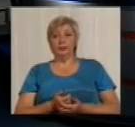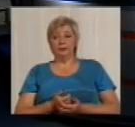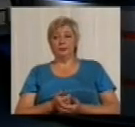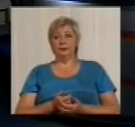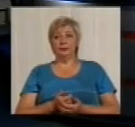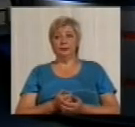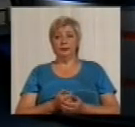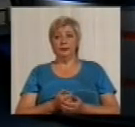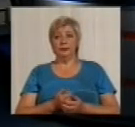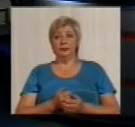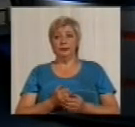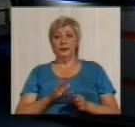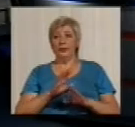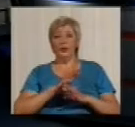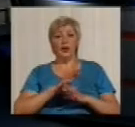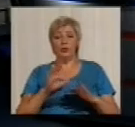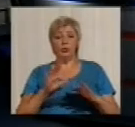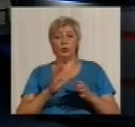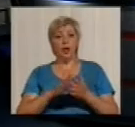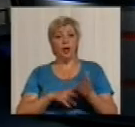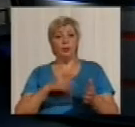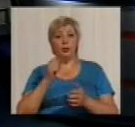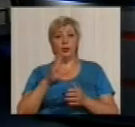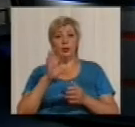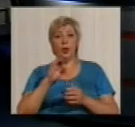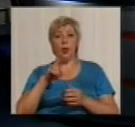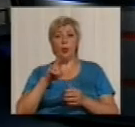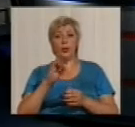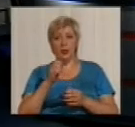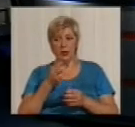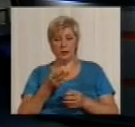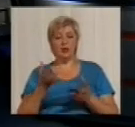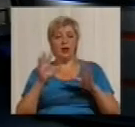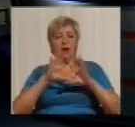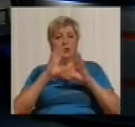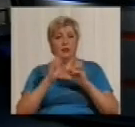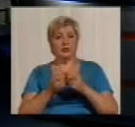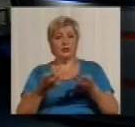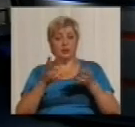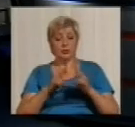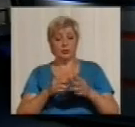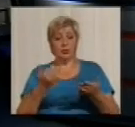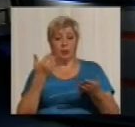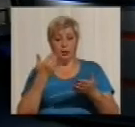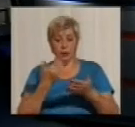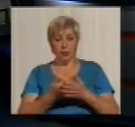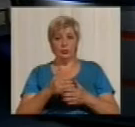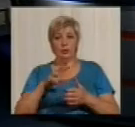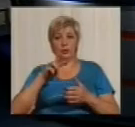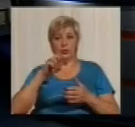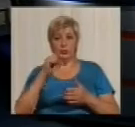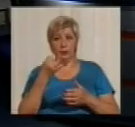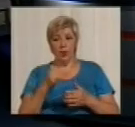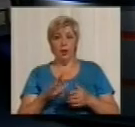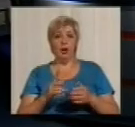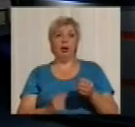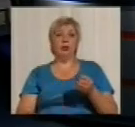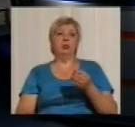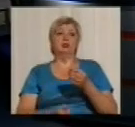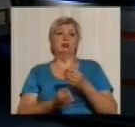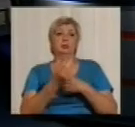Не була подана апеляція, все залишилось так, як є. І ось у травні активізувались начали пилити дії деревья. На